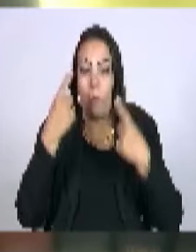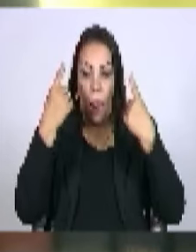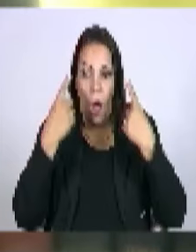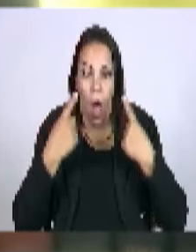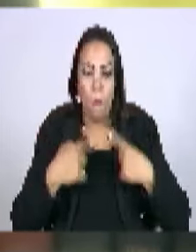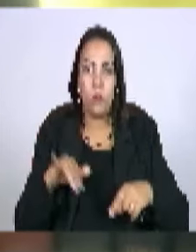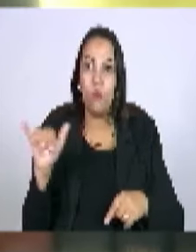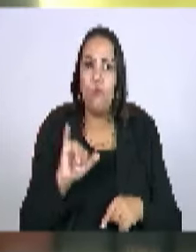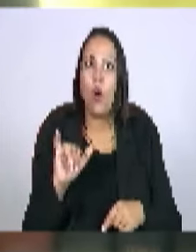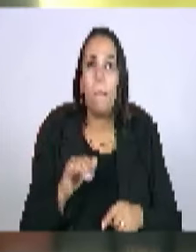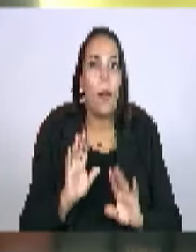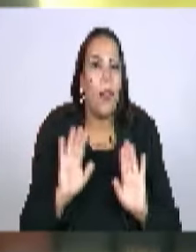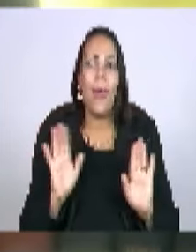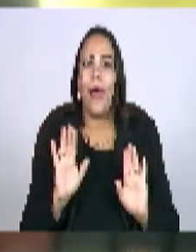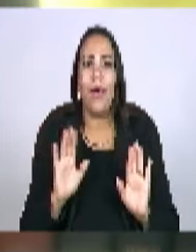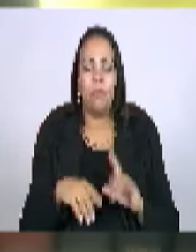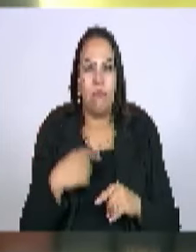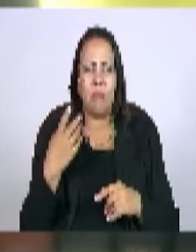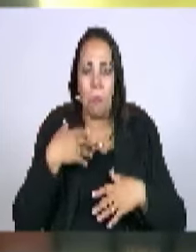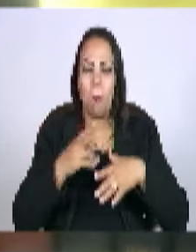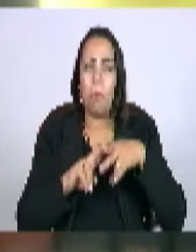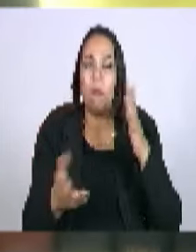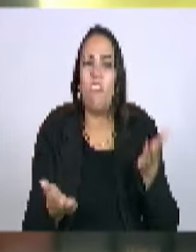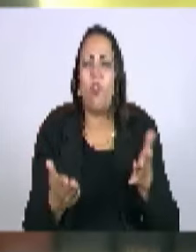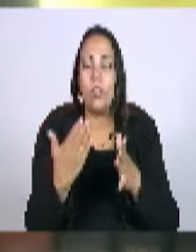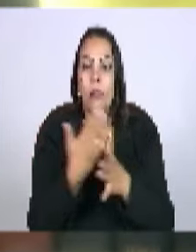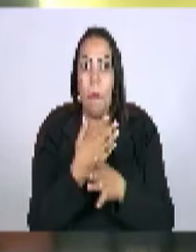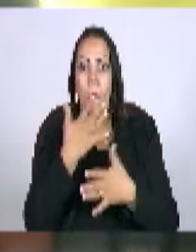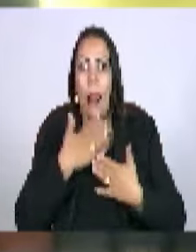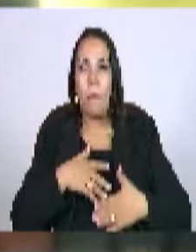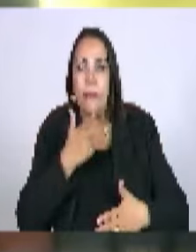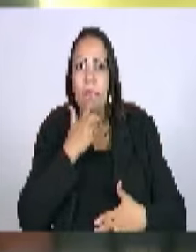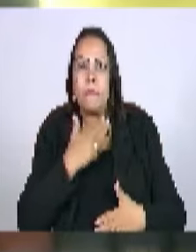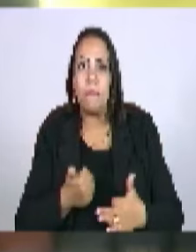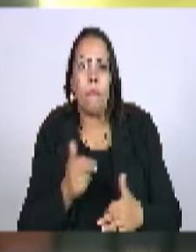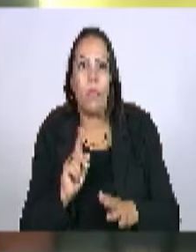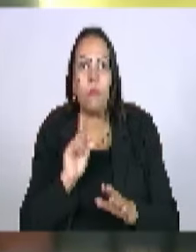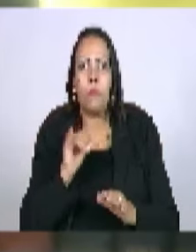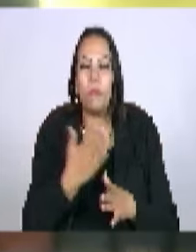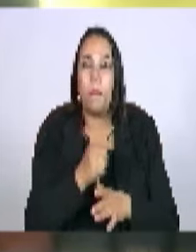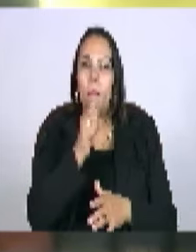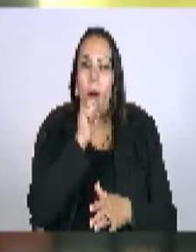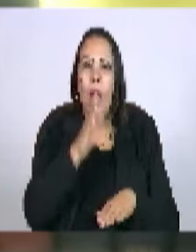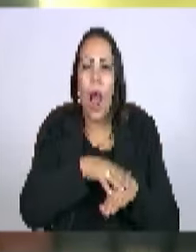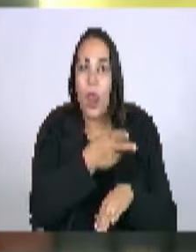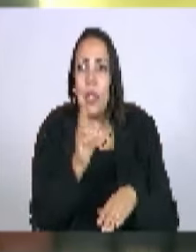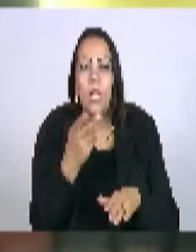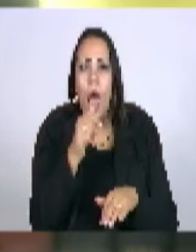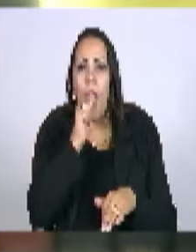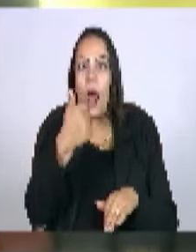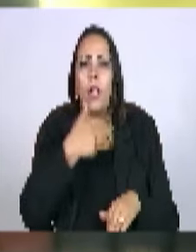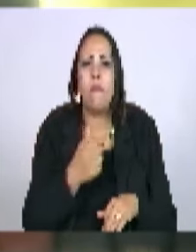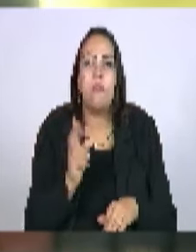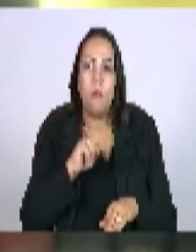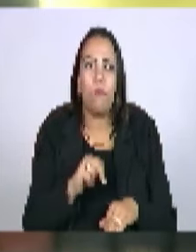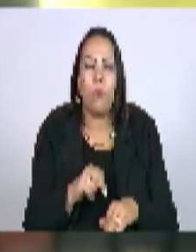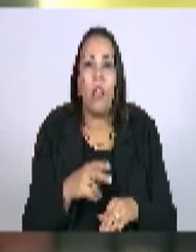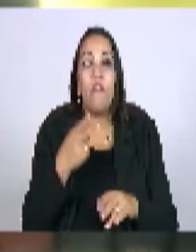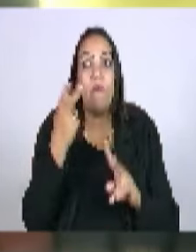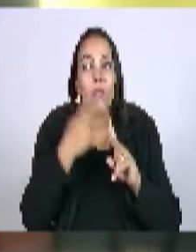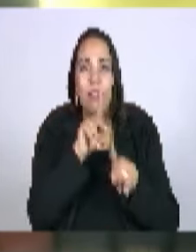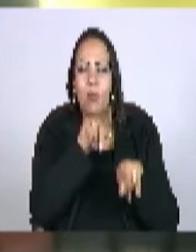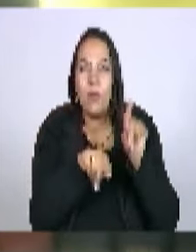واللبس ما هو زي ما هو بخيل على غيره بخيل على نفسه يعني طبعا بعض الناس تبقى بخيل على غيرها ما تبقاش بخيل على